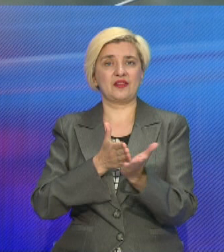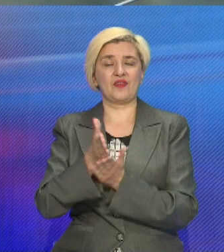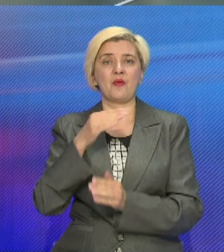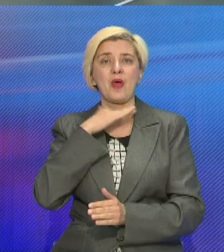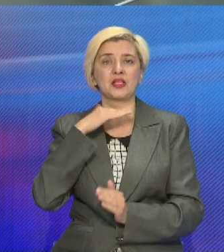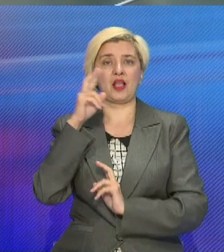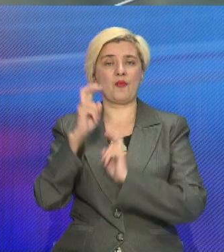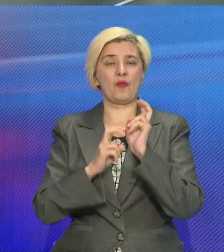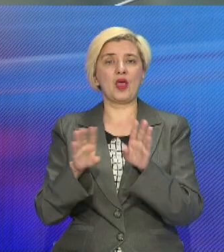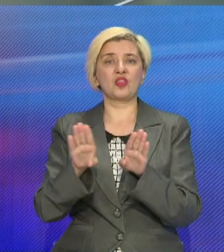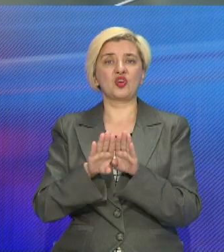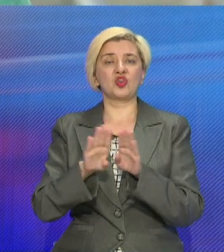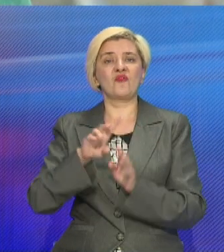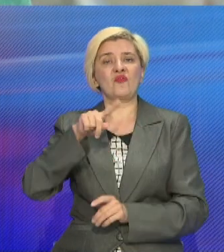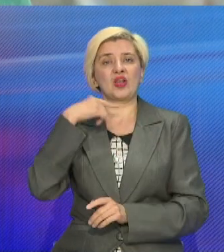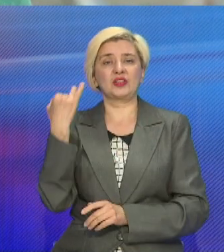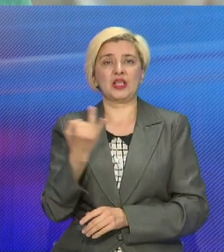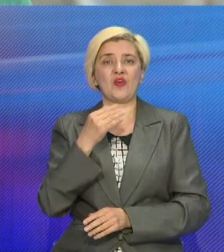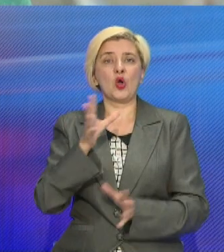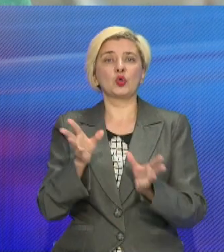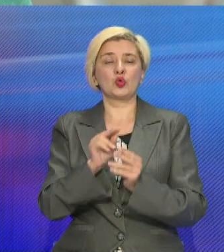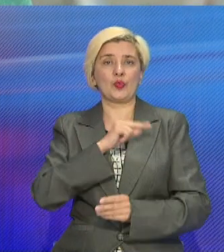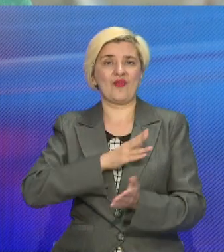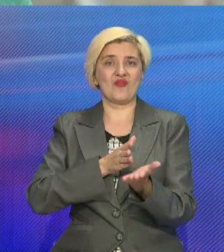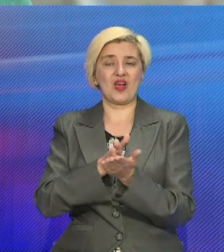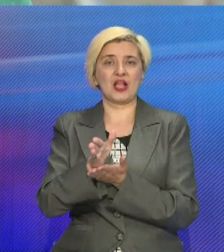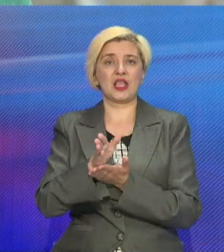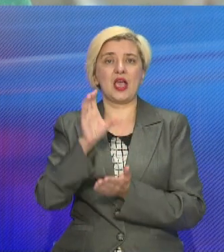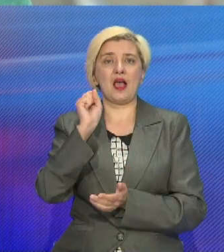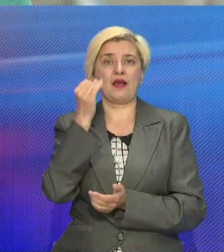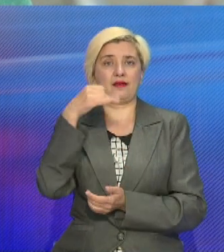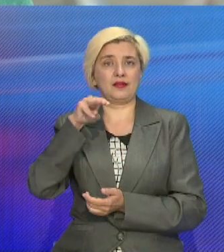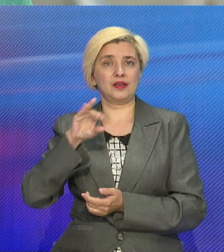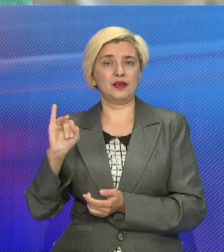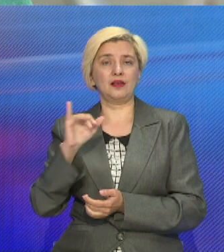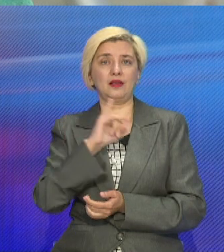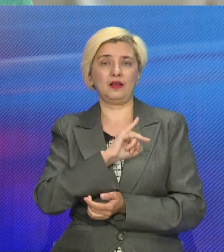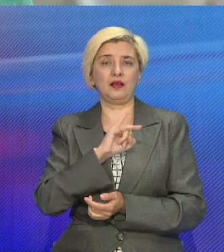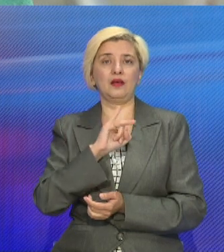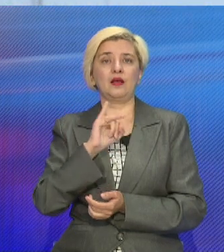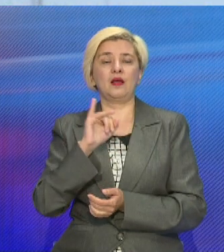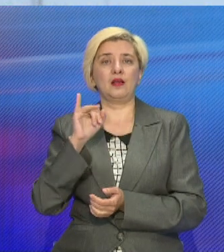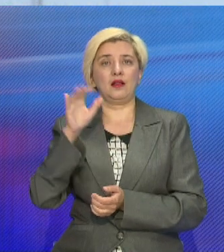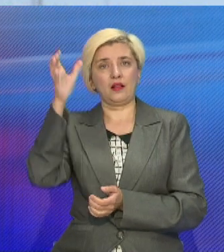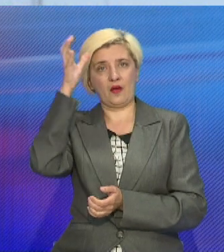само посол виказав зацікавленість у співпрацівництві у галіні IT і охови здоров'я і науки.